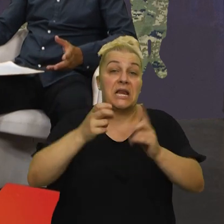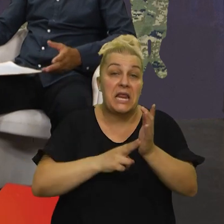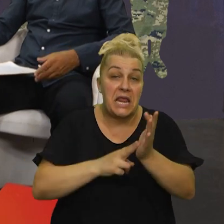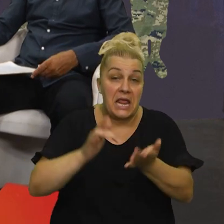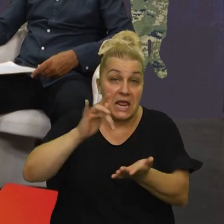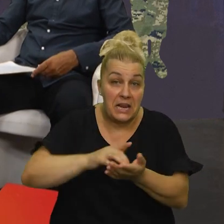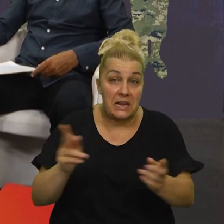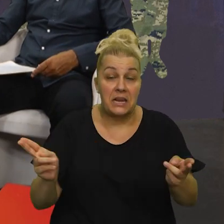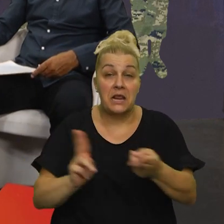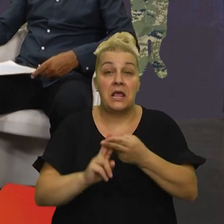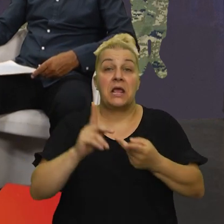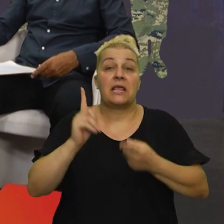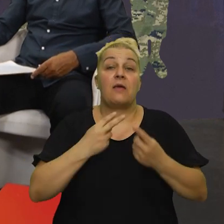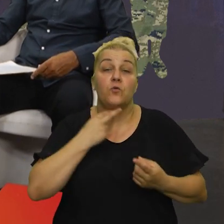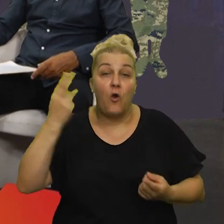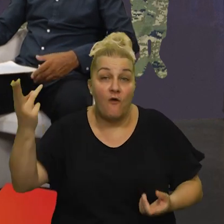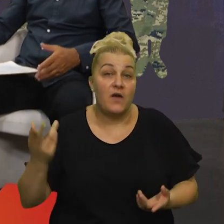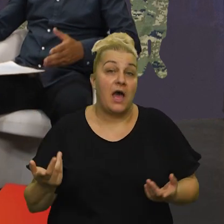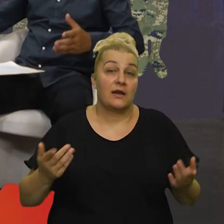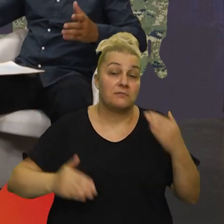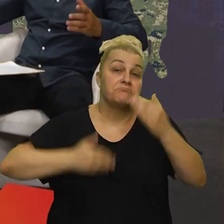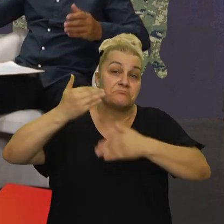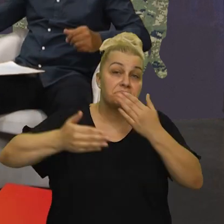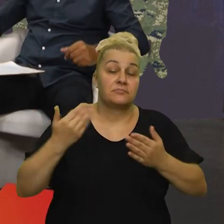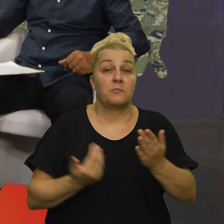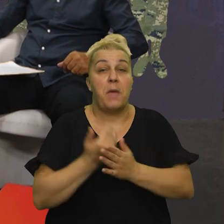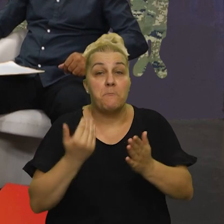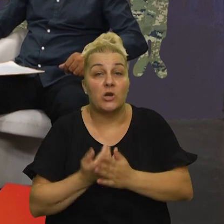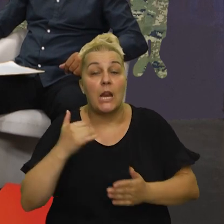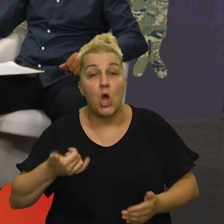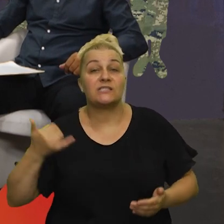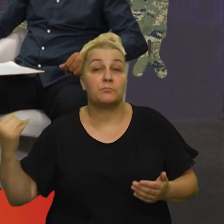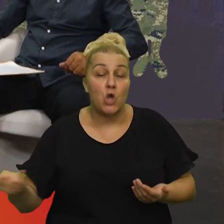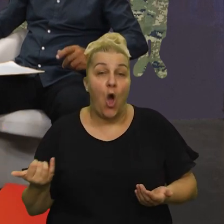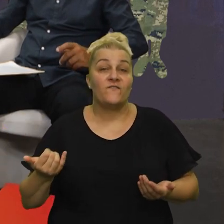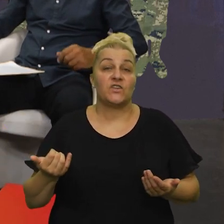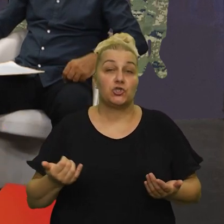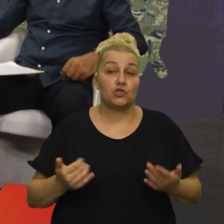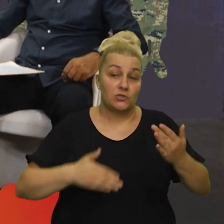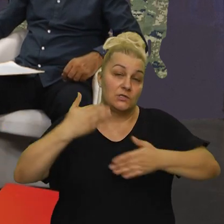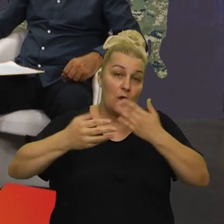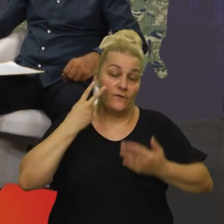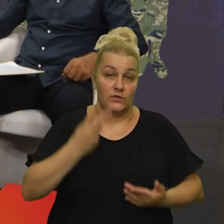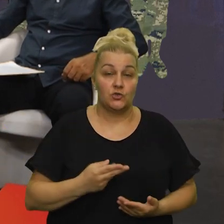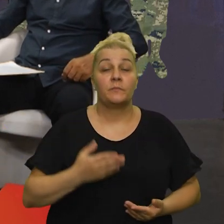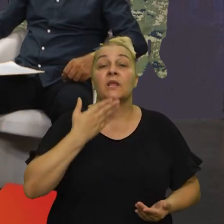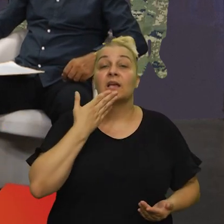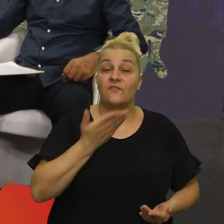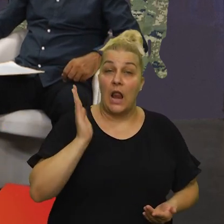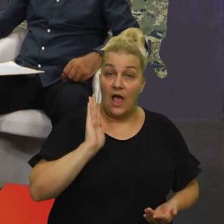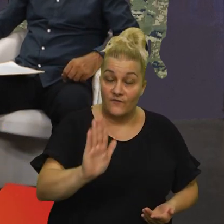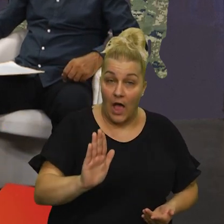opet 29. srpnja. Pa ćemo se vidjeti na memorijalu Josipa Jovića, našeg viteza, prve žrtve Domovinskog rata. Hvala